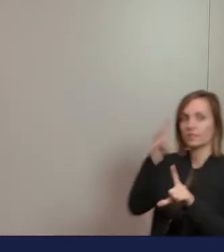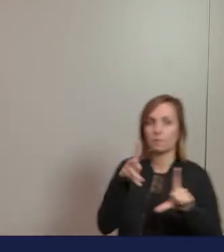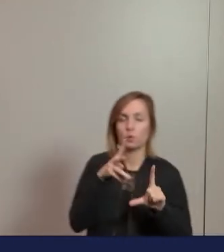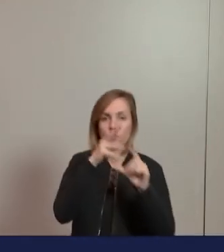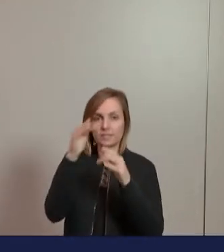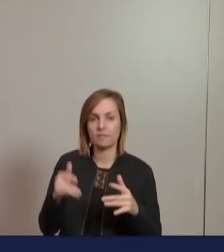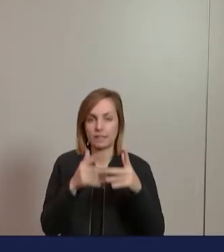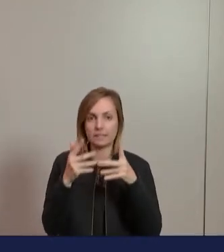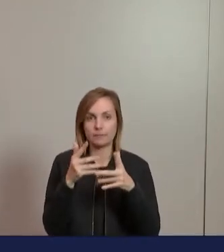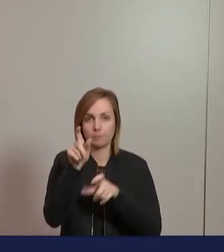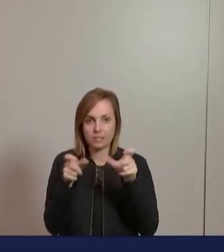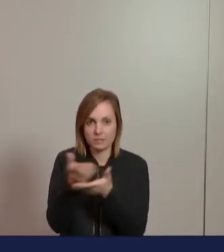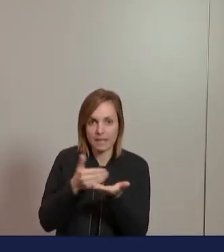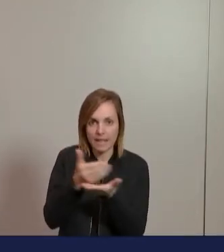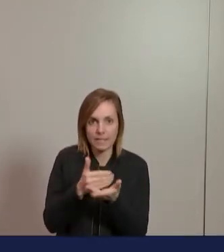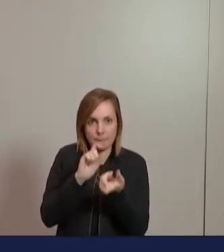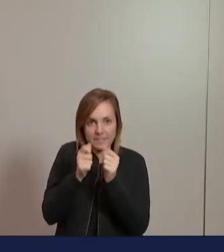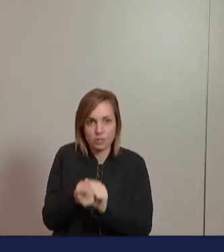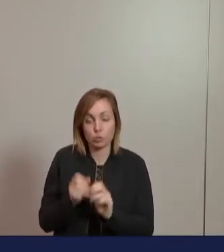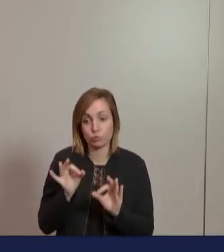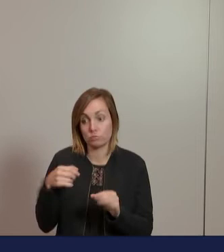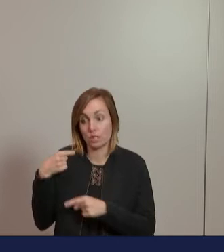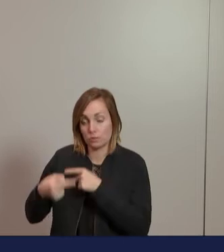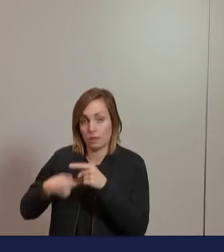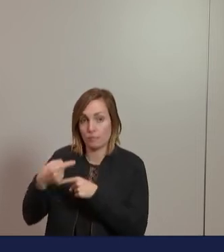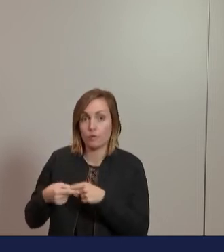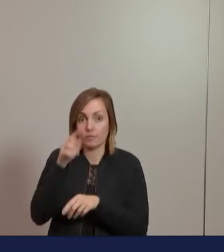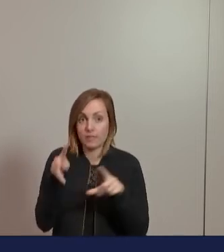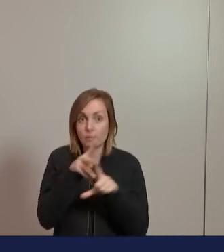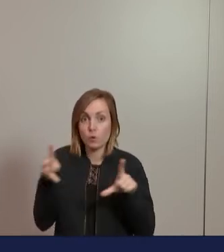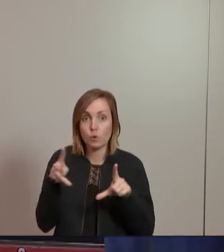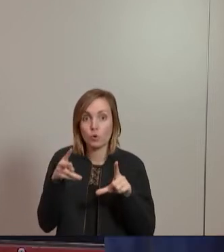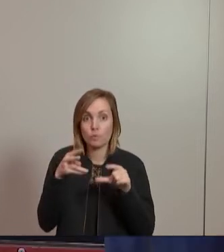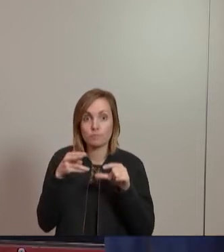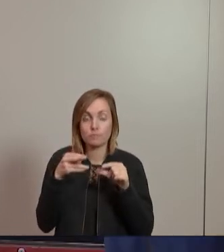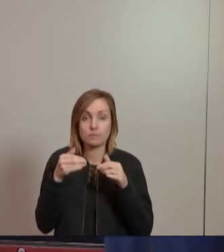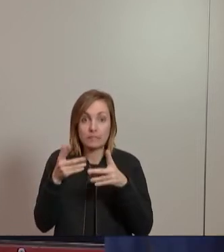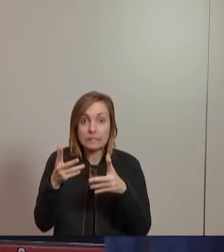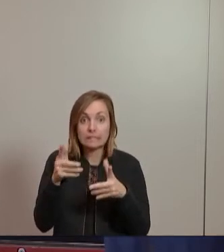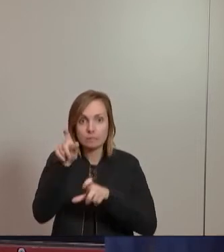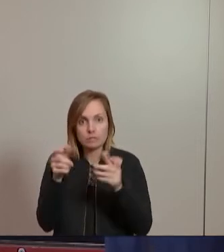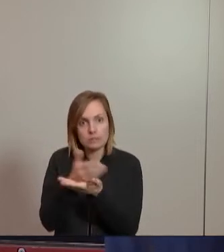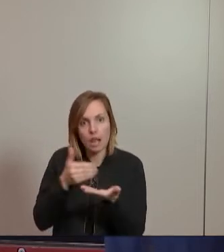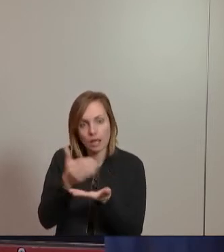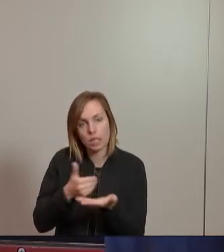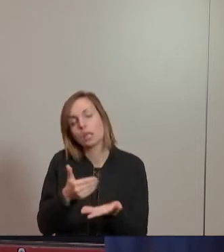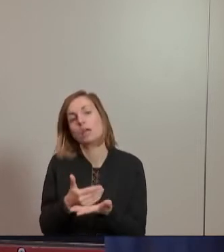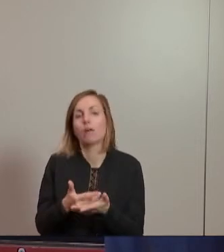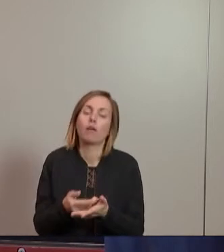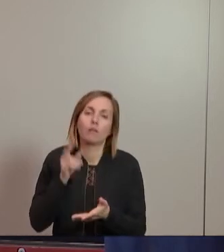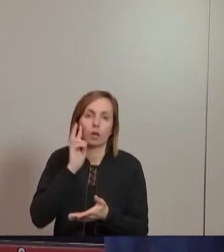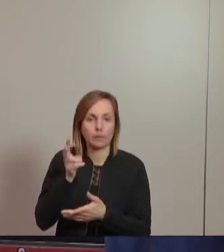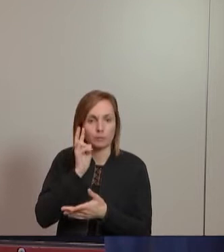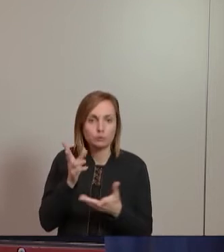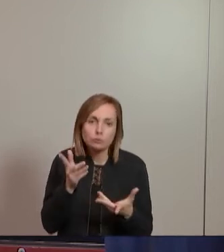effectifs. Madame Bourget. Oui, alors traditionnellement, la mise à jour du tableau des effectifs, je ne vais donc pas reprendre toute la délibération, mais